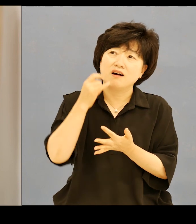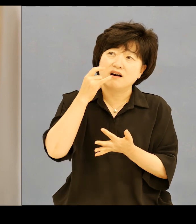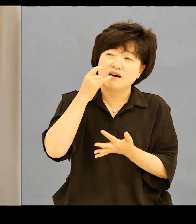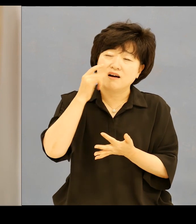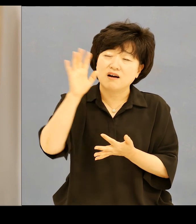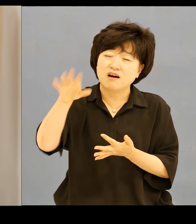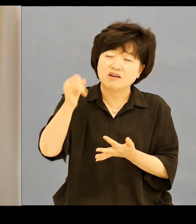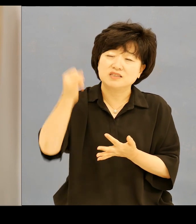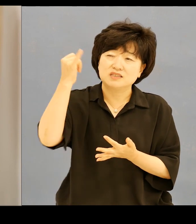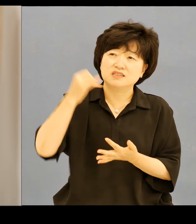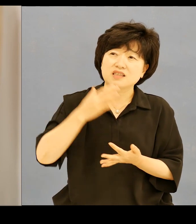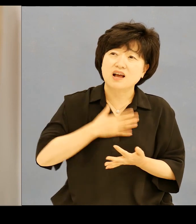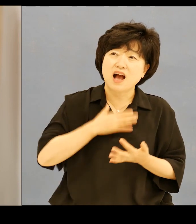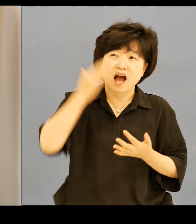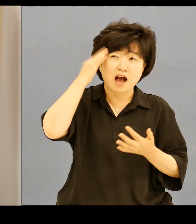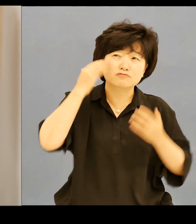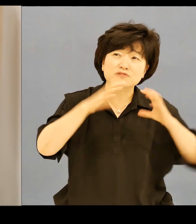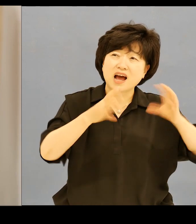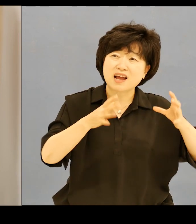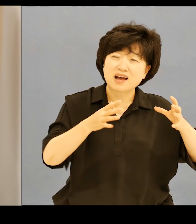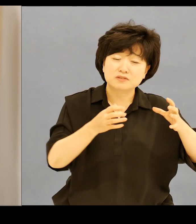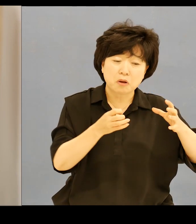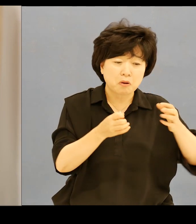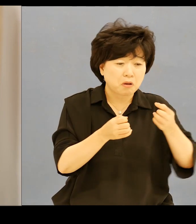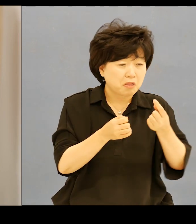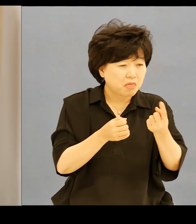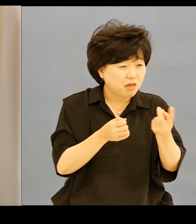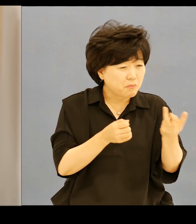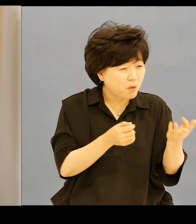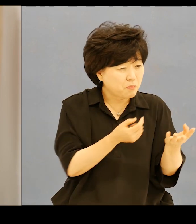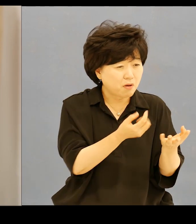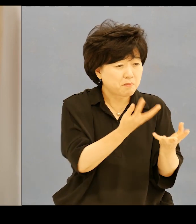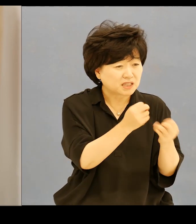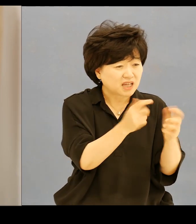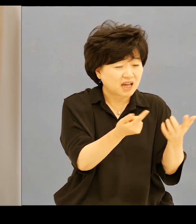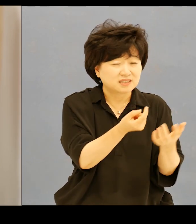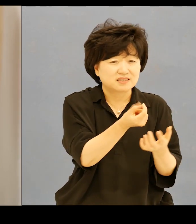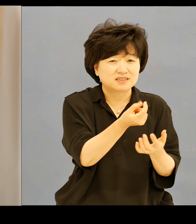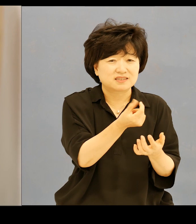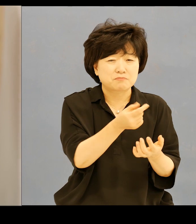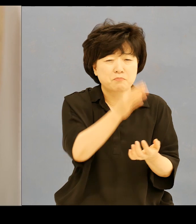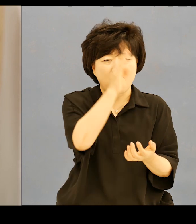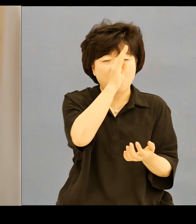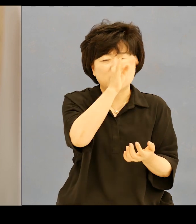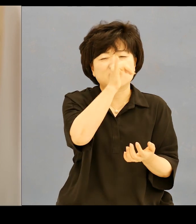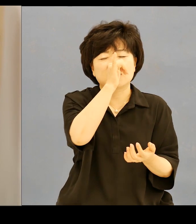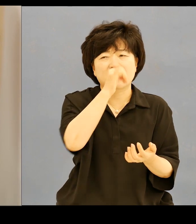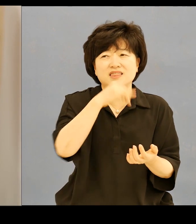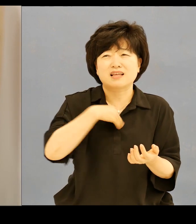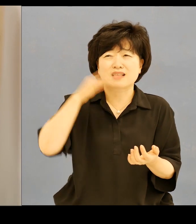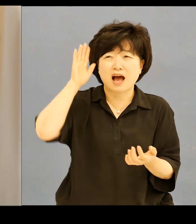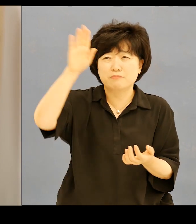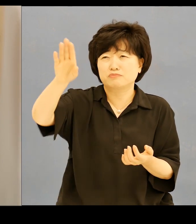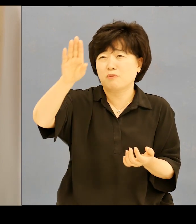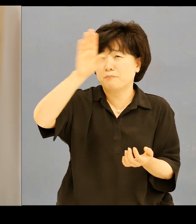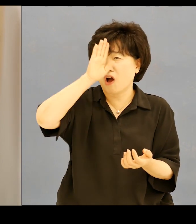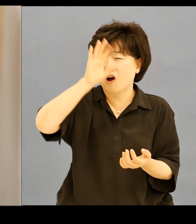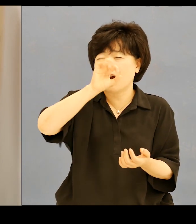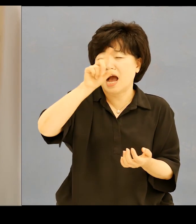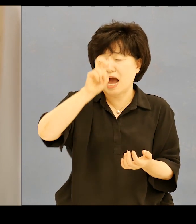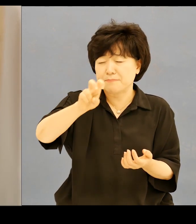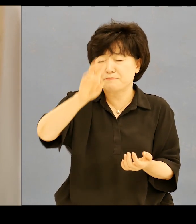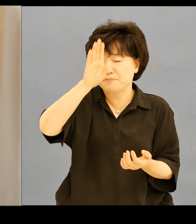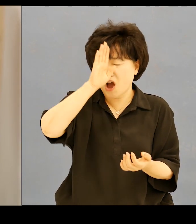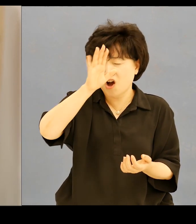내가 우리나라에서 몇 명 없는 병에 걸릴 사람이래. 나는 계속 암에 걸릴 거고